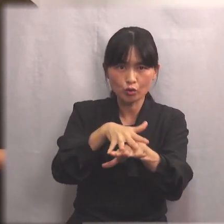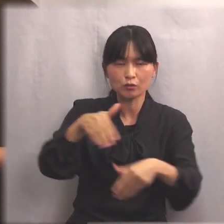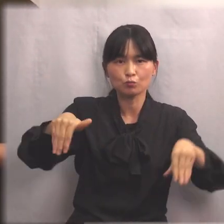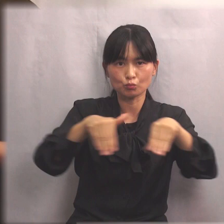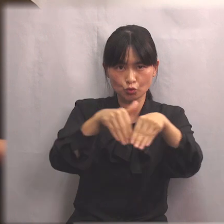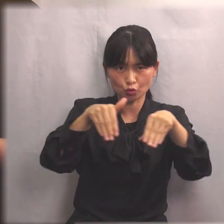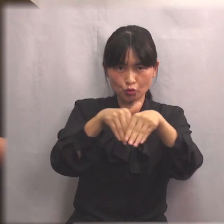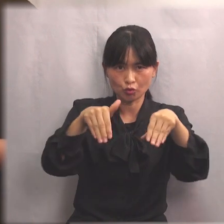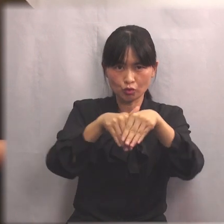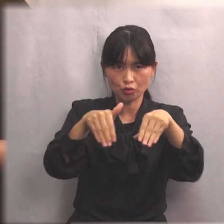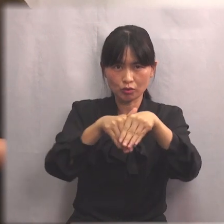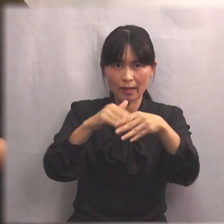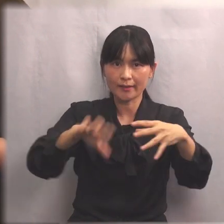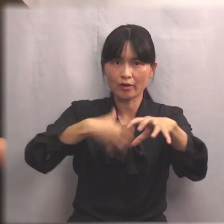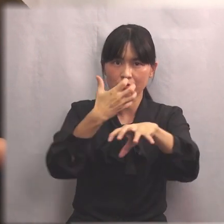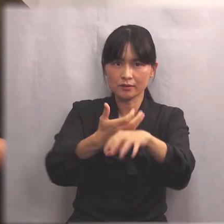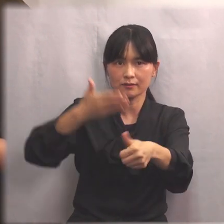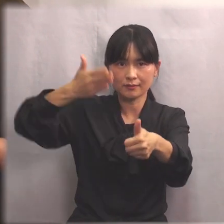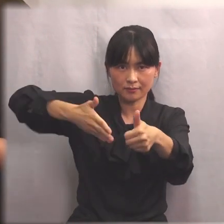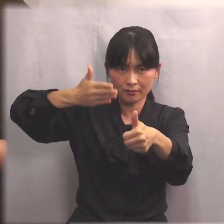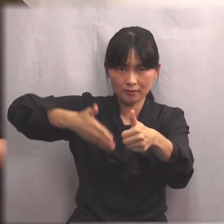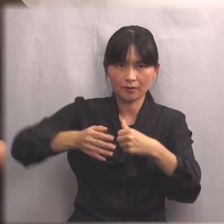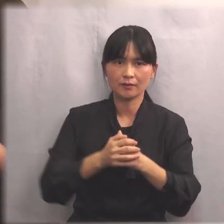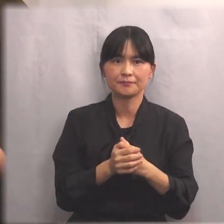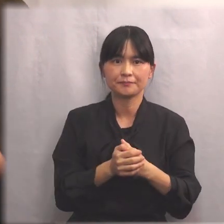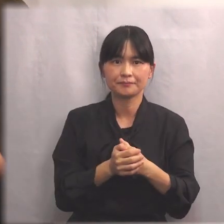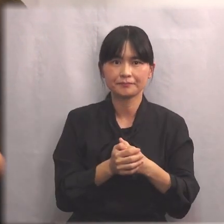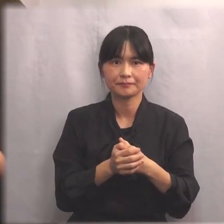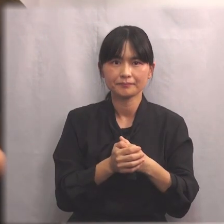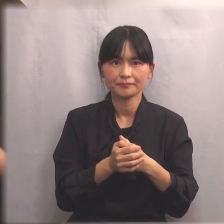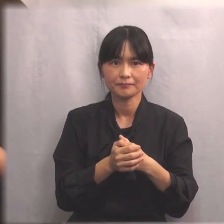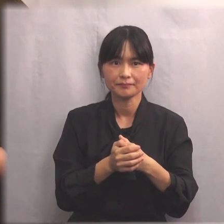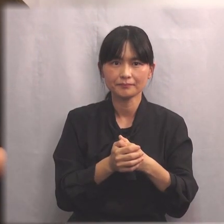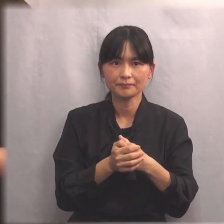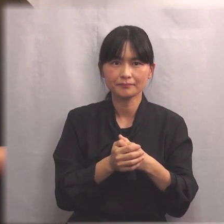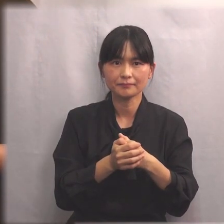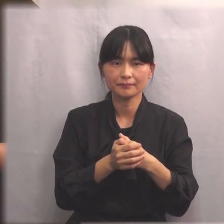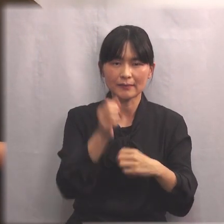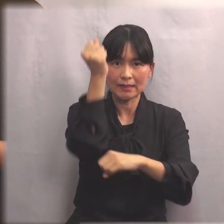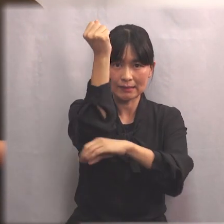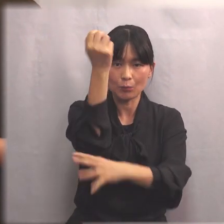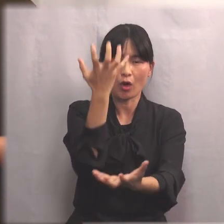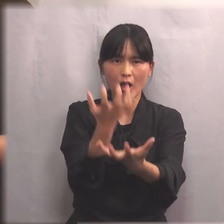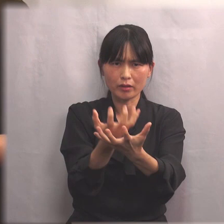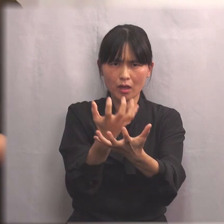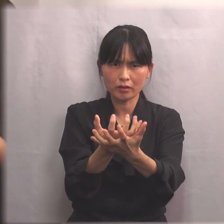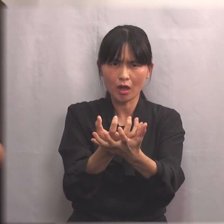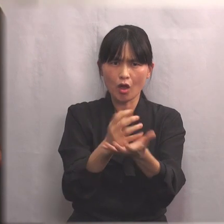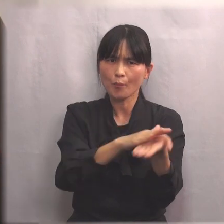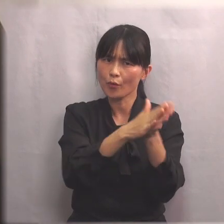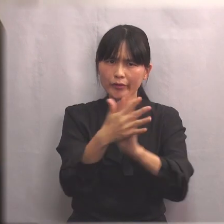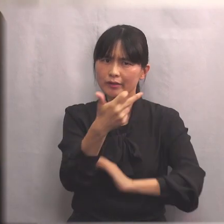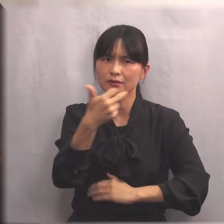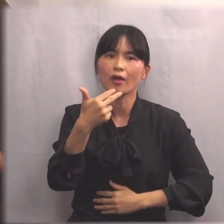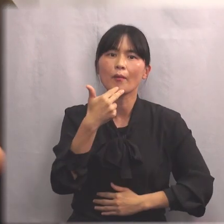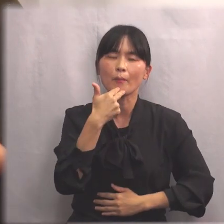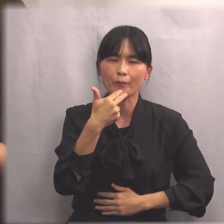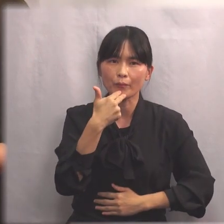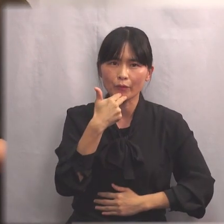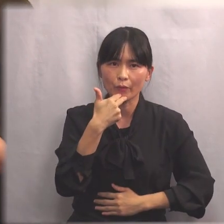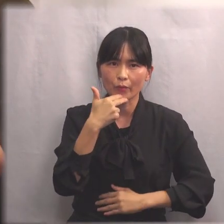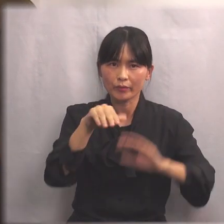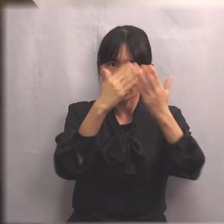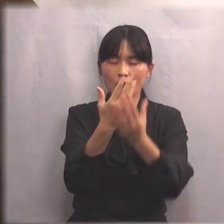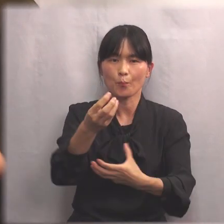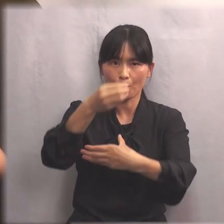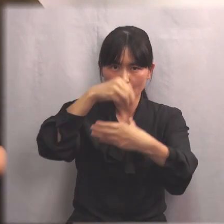이 조직 문화에서의 혁신 제안을 설명드리도록 하겠습니다. 사실 초안에서 대부분 변화된 부분